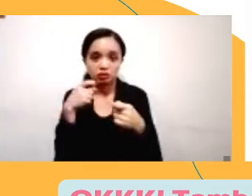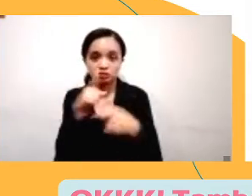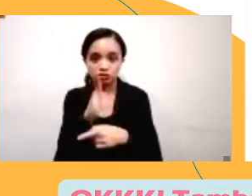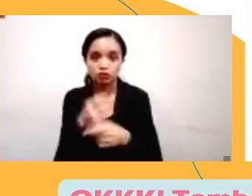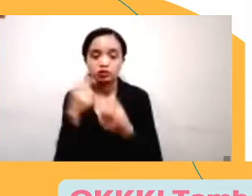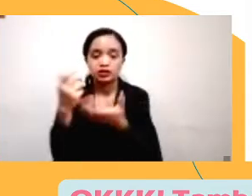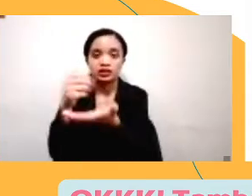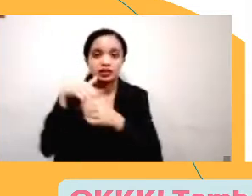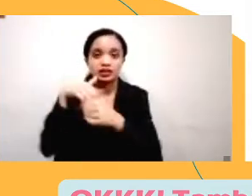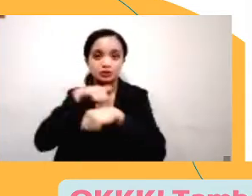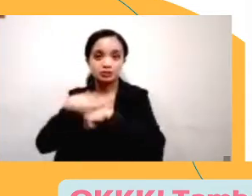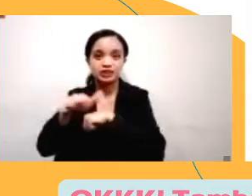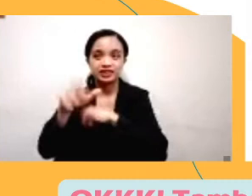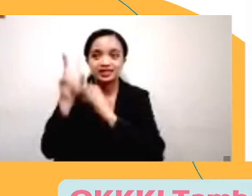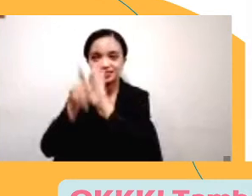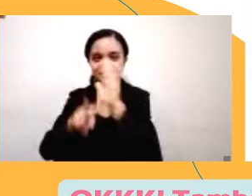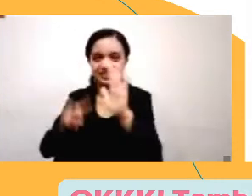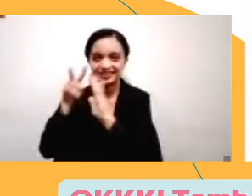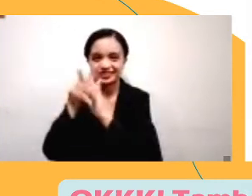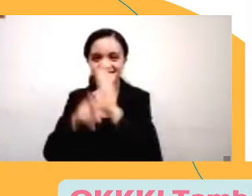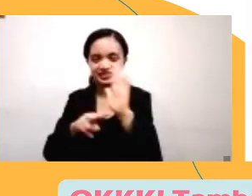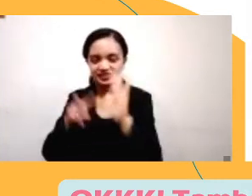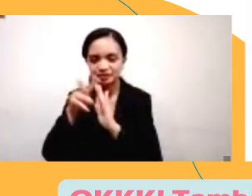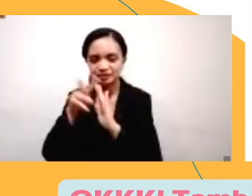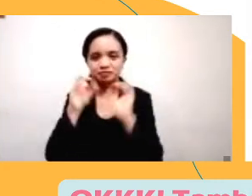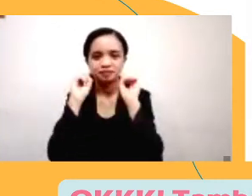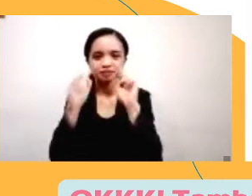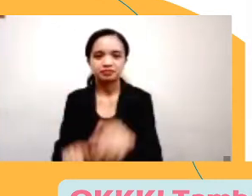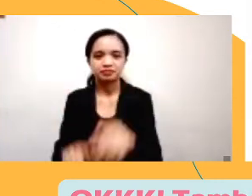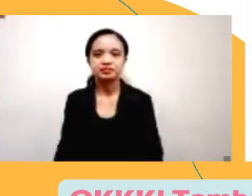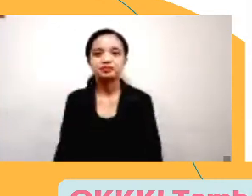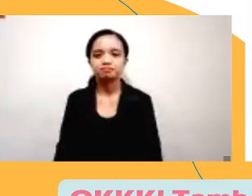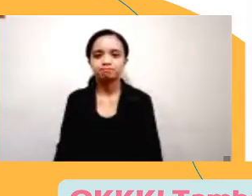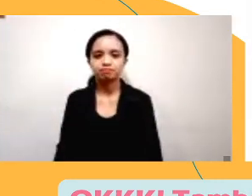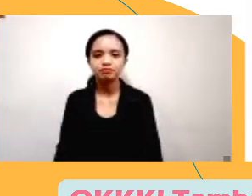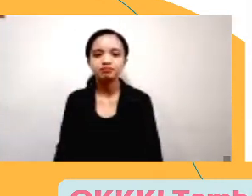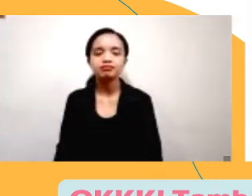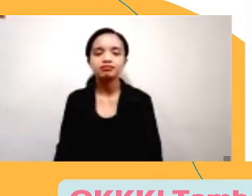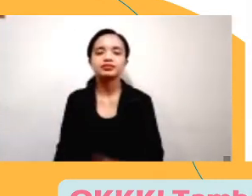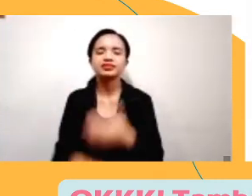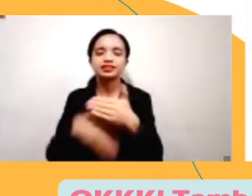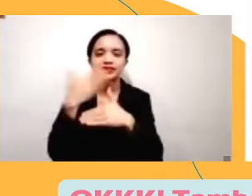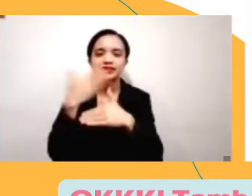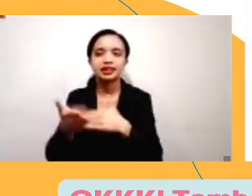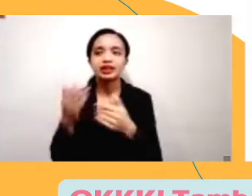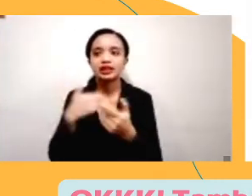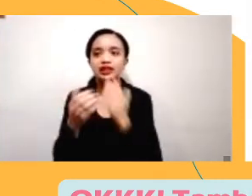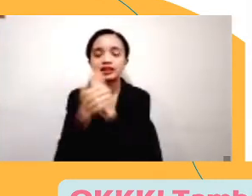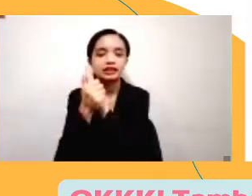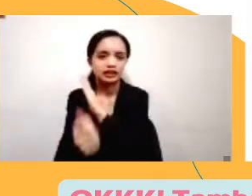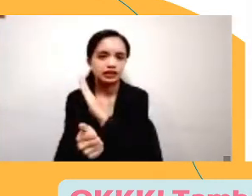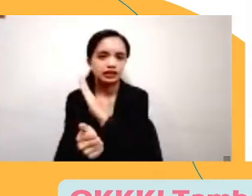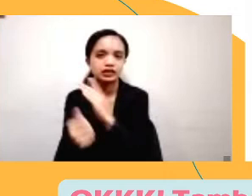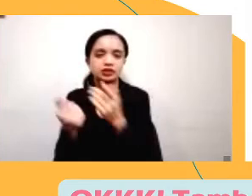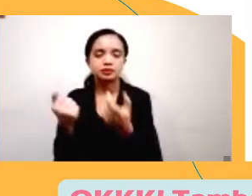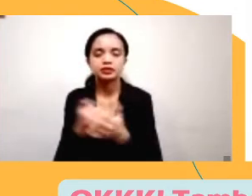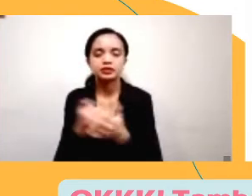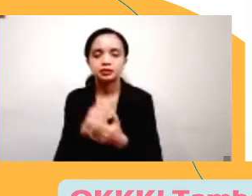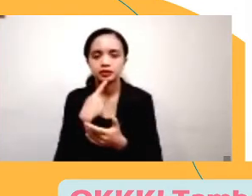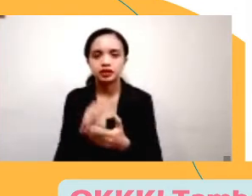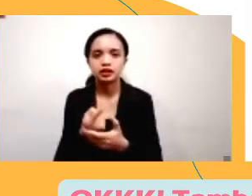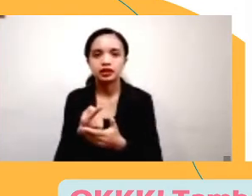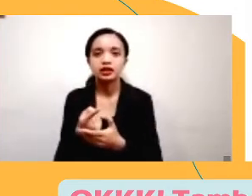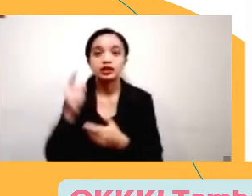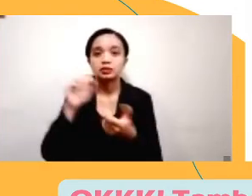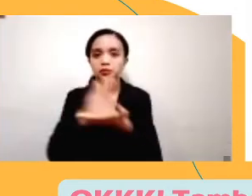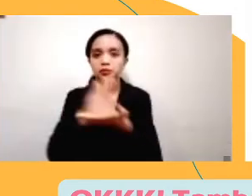ng mga videos mo? Okay. Okay, improve my skills. Sabi ni Jonas, maging isang teacher.